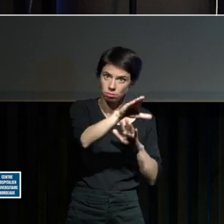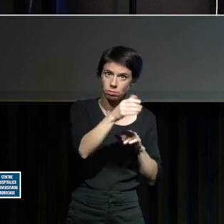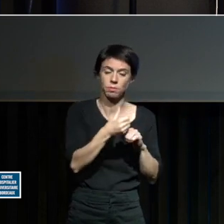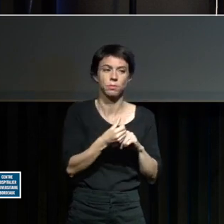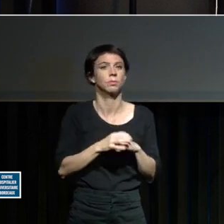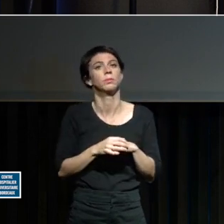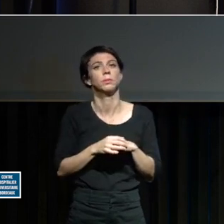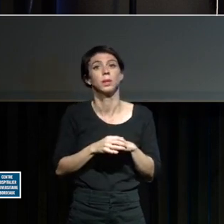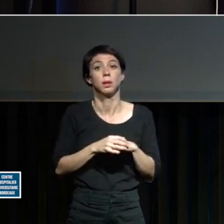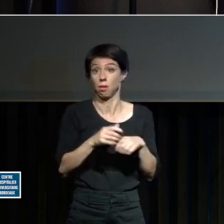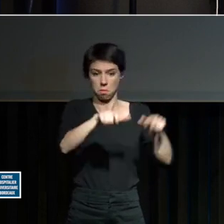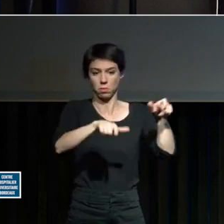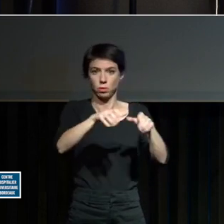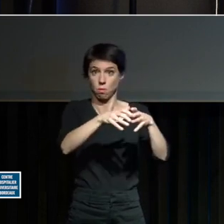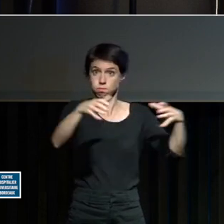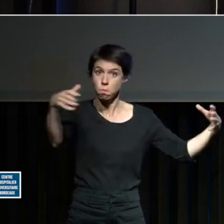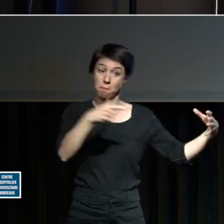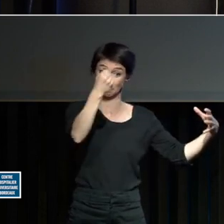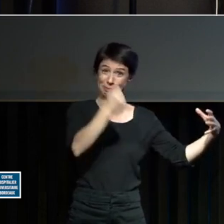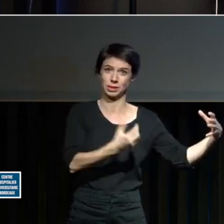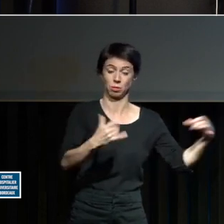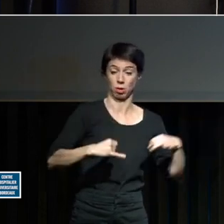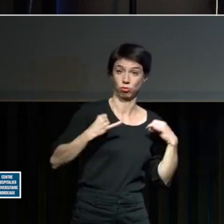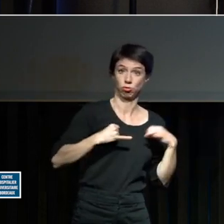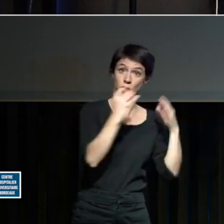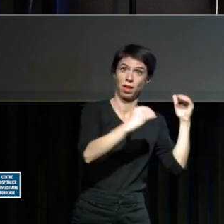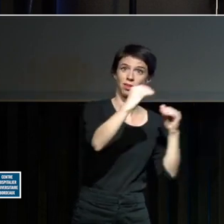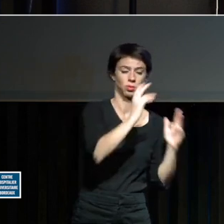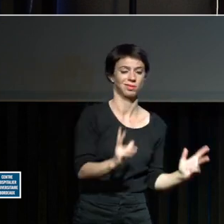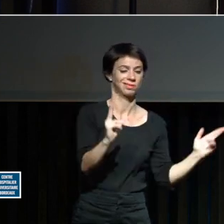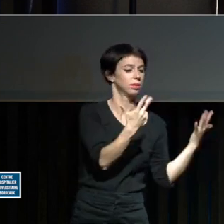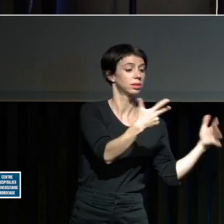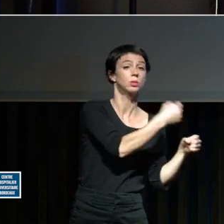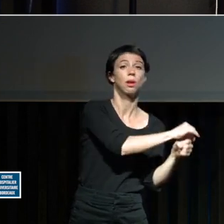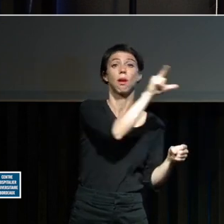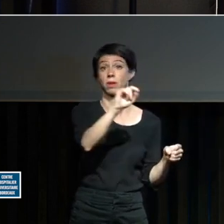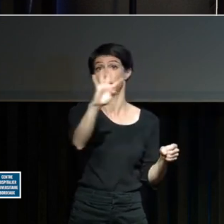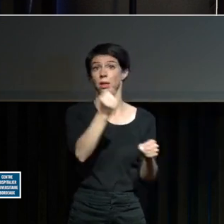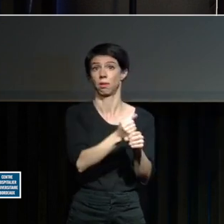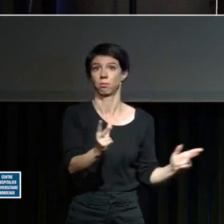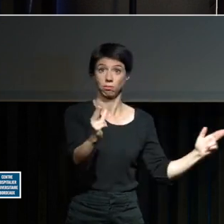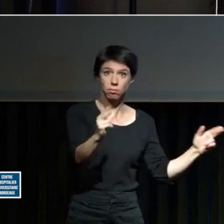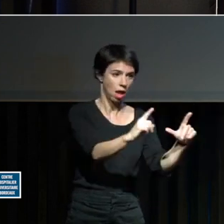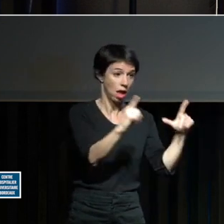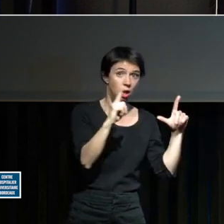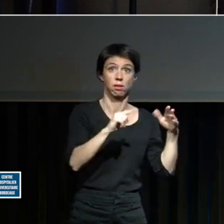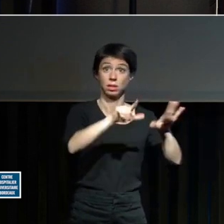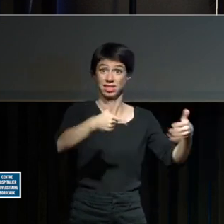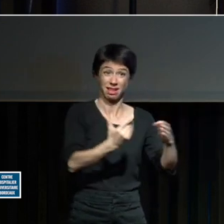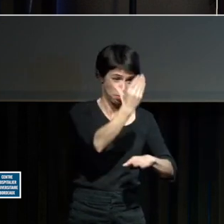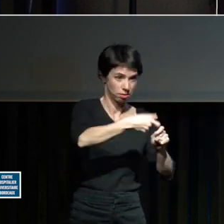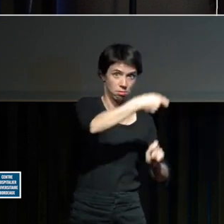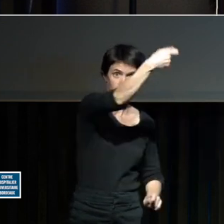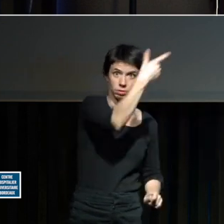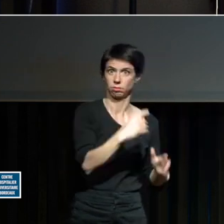été particulièrement importante chez les jeunes adultes, hein, donc dans la catégorie 18-24 ans. Alors, ces données ont